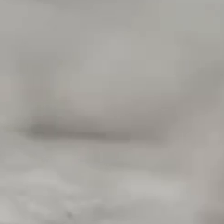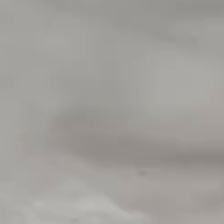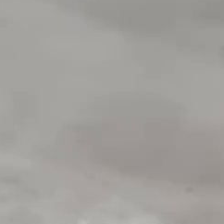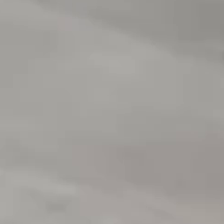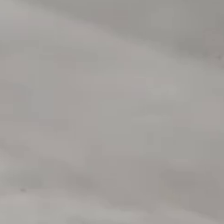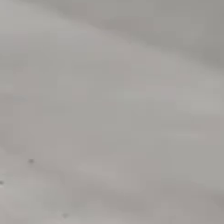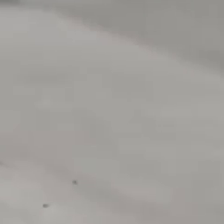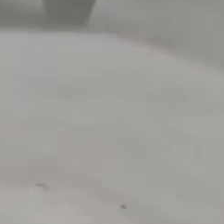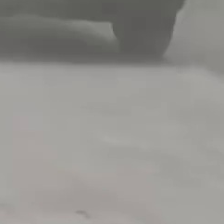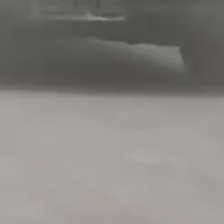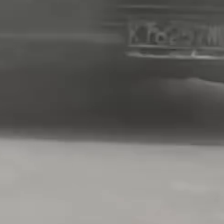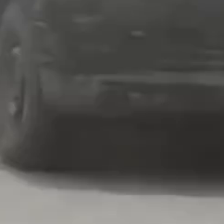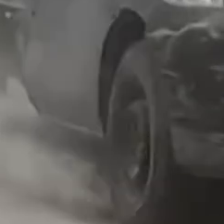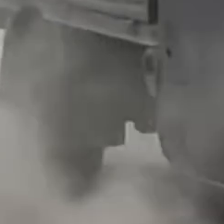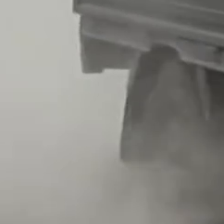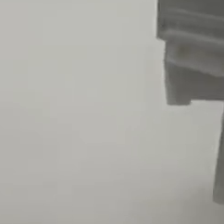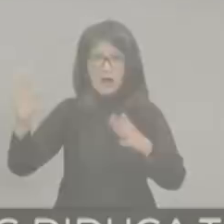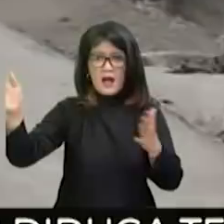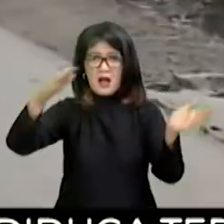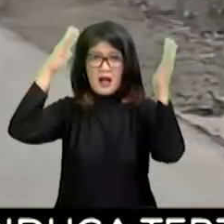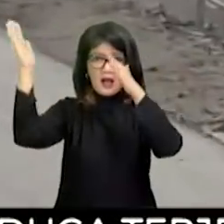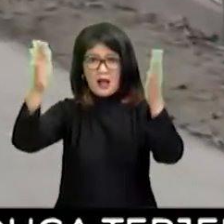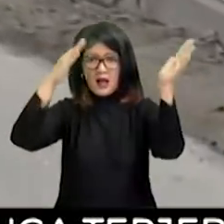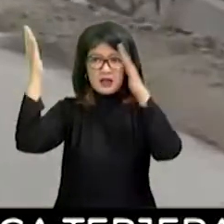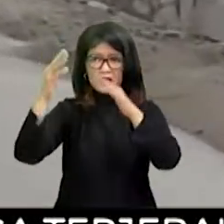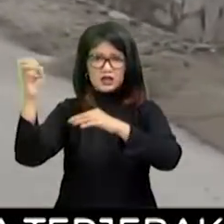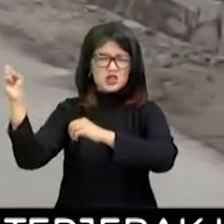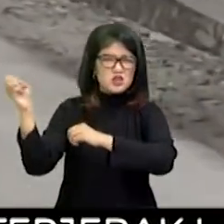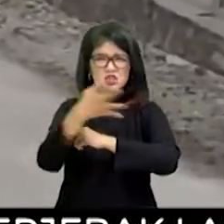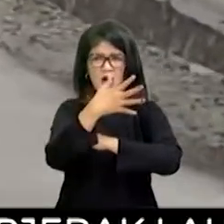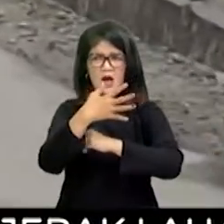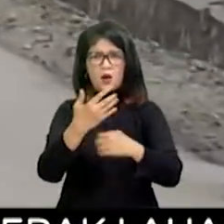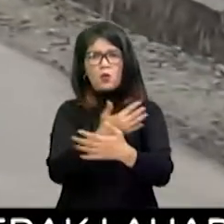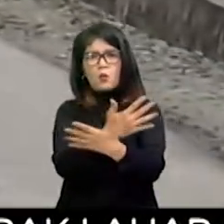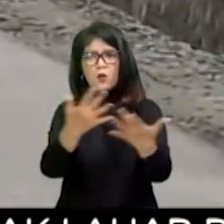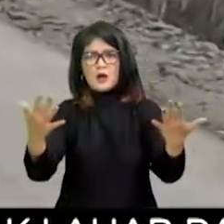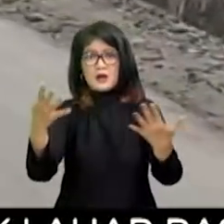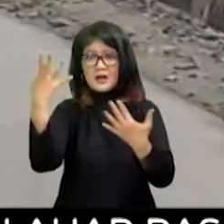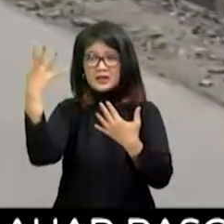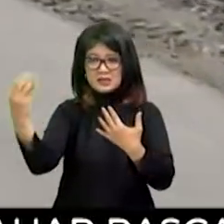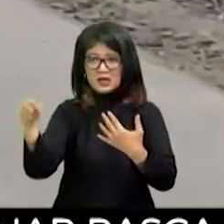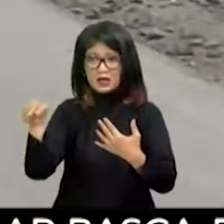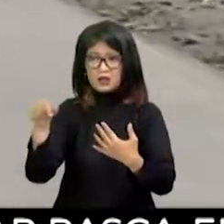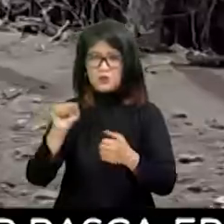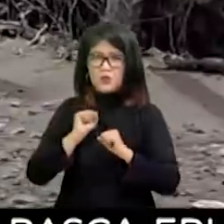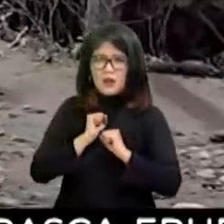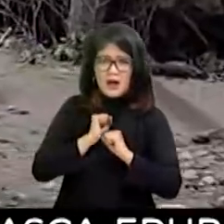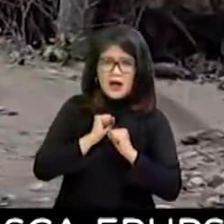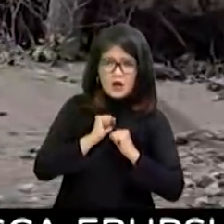Sementara itu, akibat hembusan angin kencang dan lahar dingin, kembali membuat warga Desa Supiturang, Pronojiwo panik.